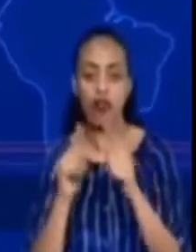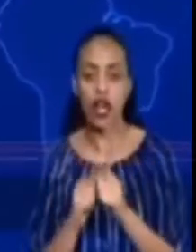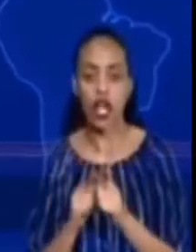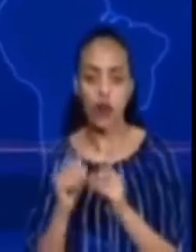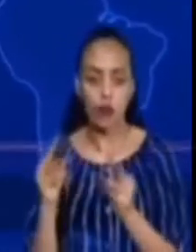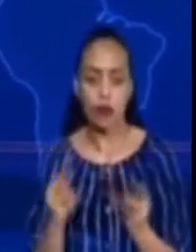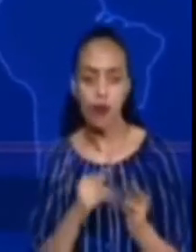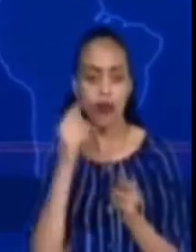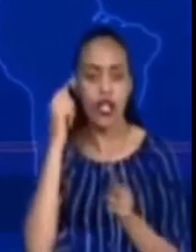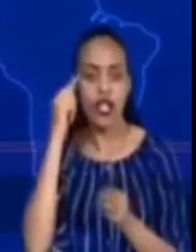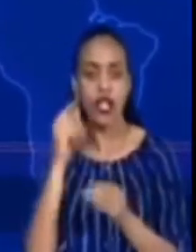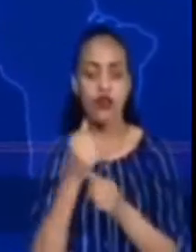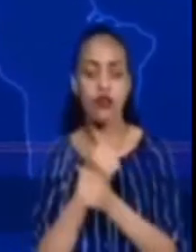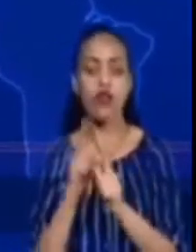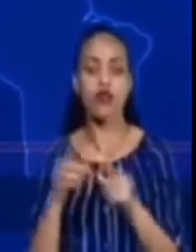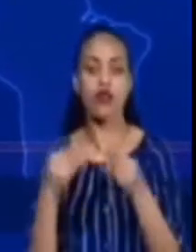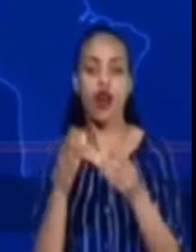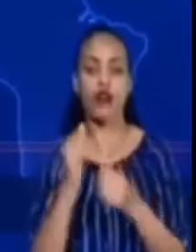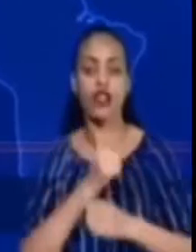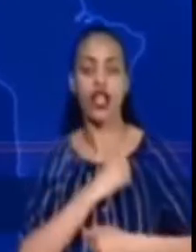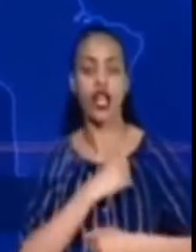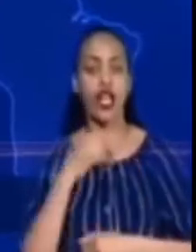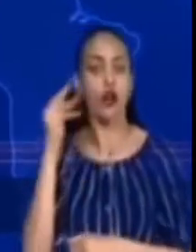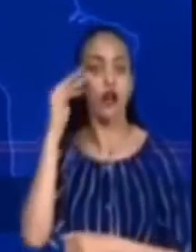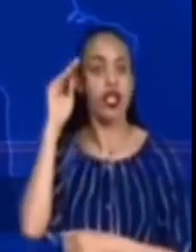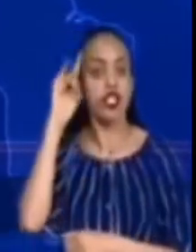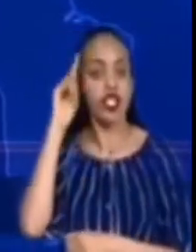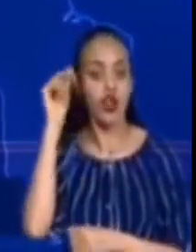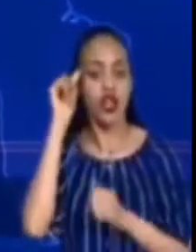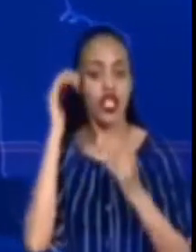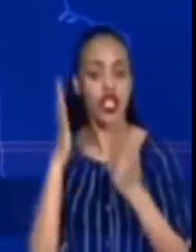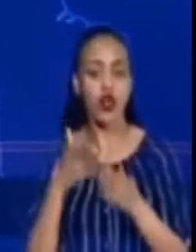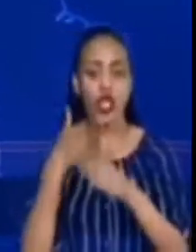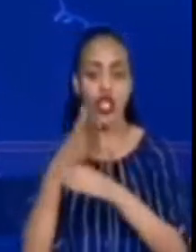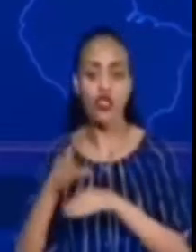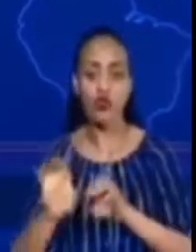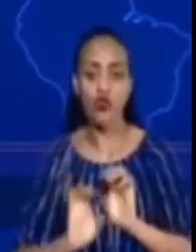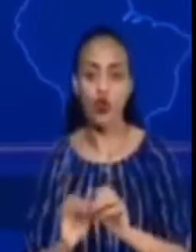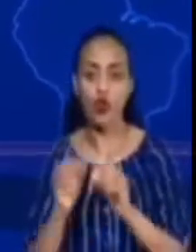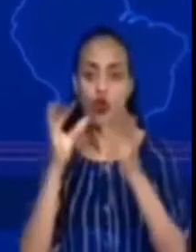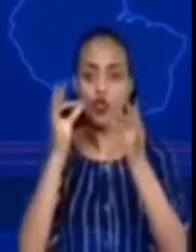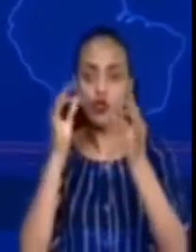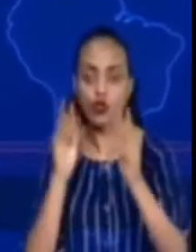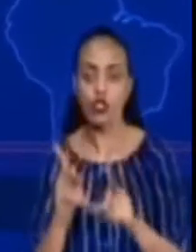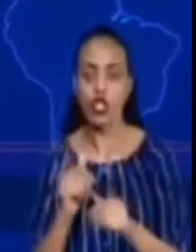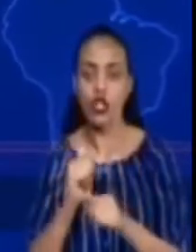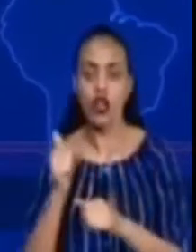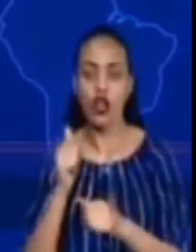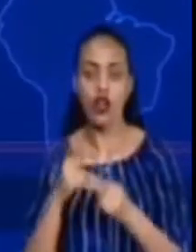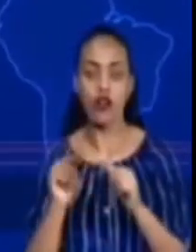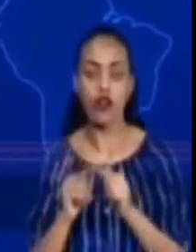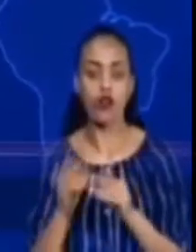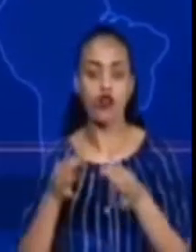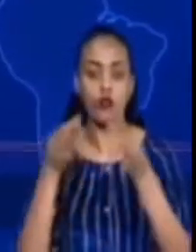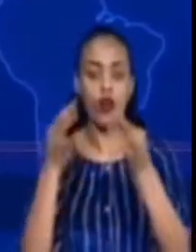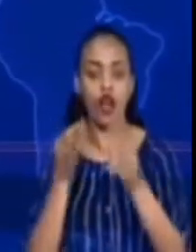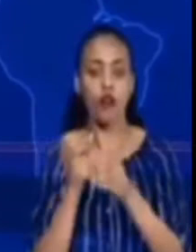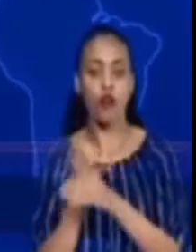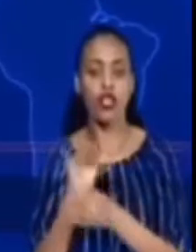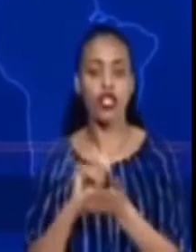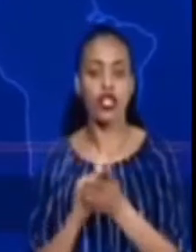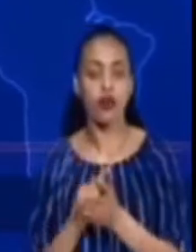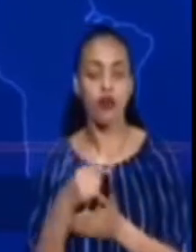ነበር ስለ ዘመድኩን ማለት ነው ስለ ዶክተር ዘበነ እሚገርማችሁ ይሄው ረታላይ ዲቪኒ መንጫሰ